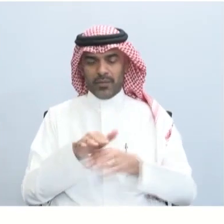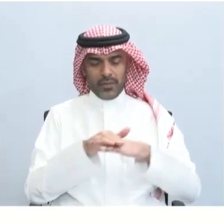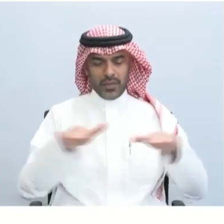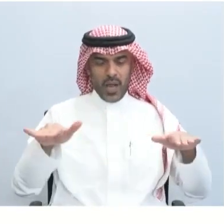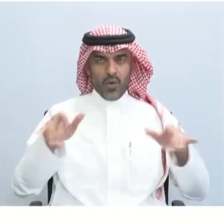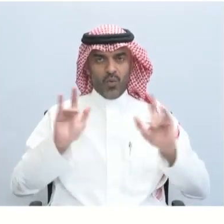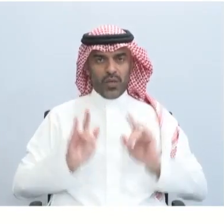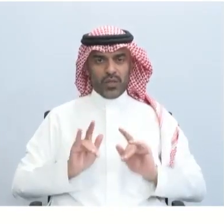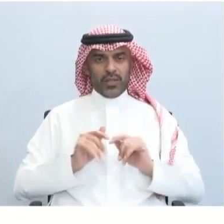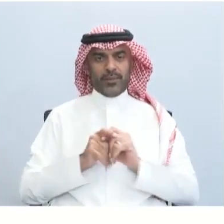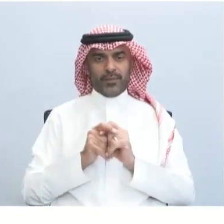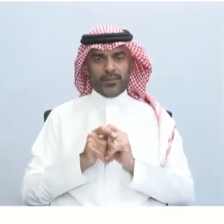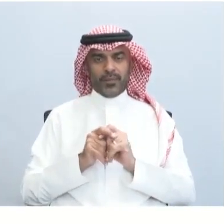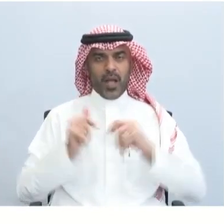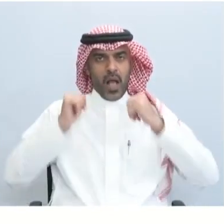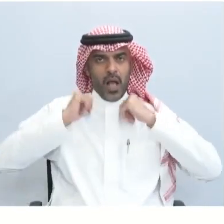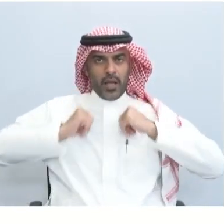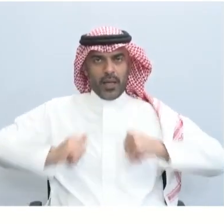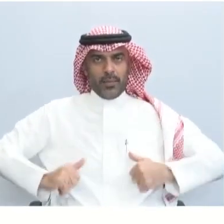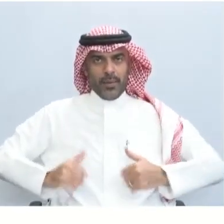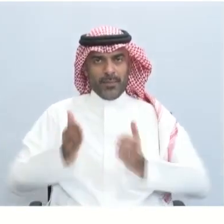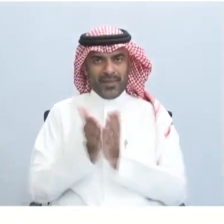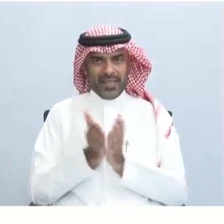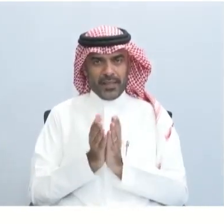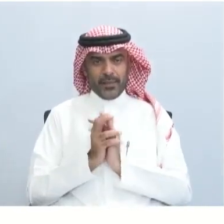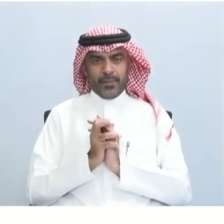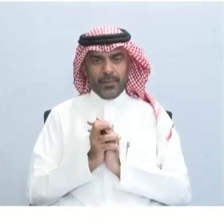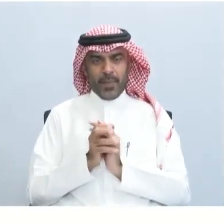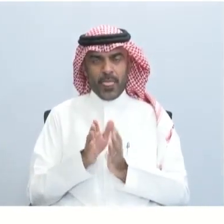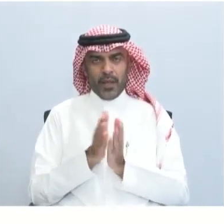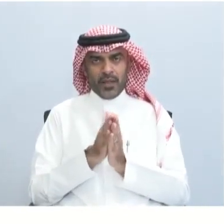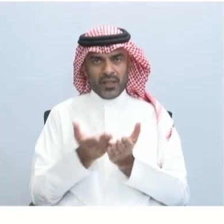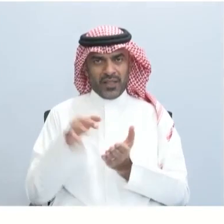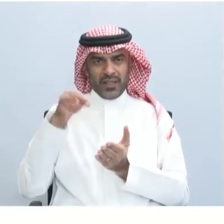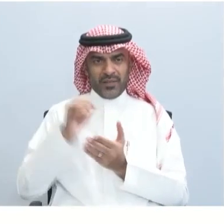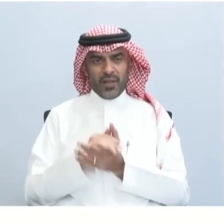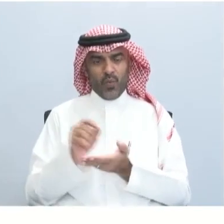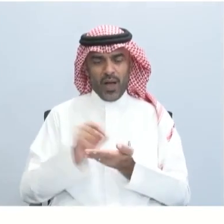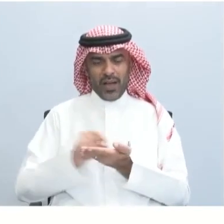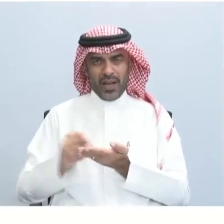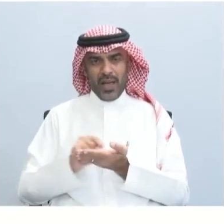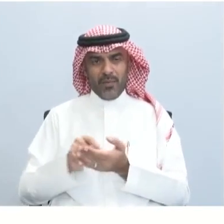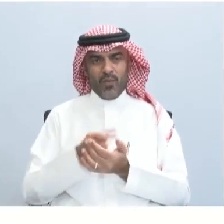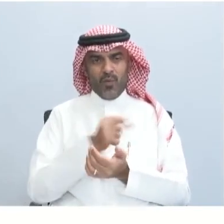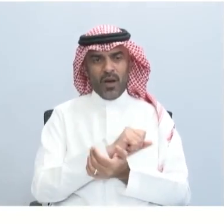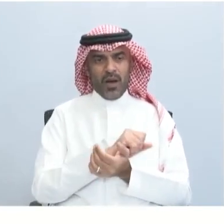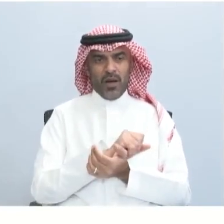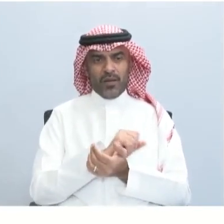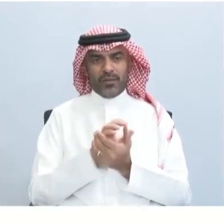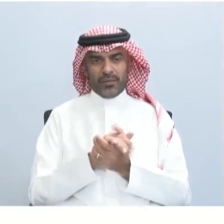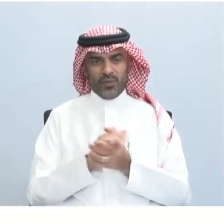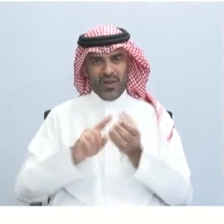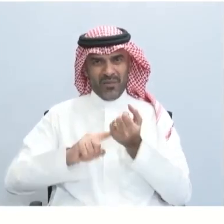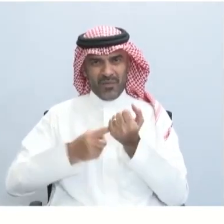وكرسي حقيبه مدرسيه دفتر واقلام ومبراه